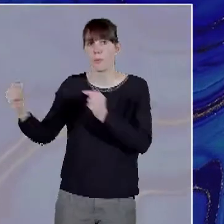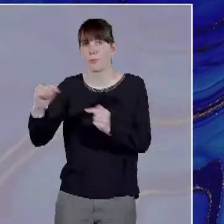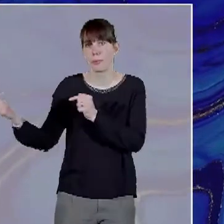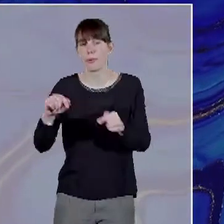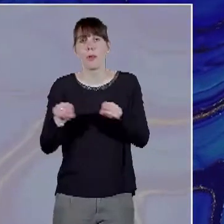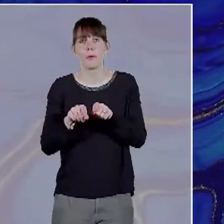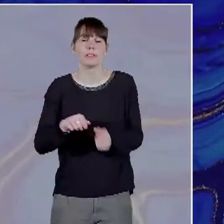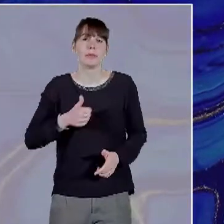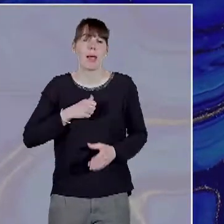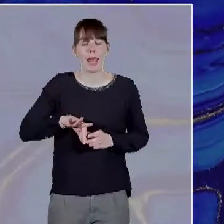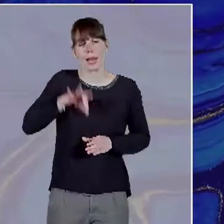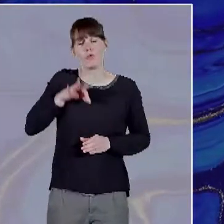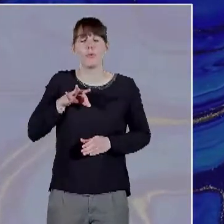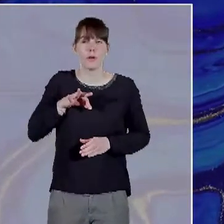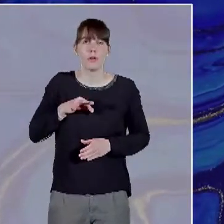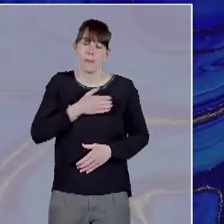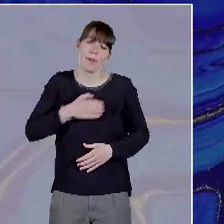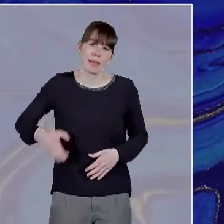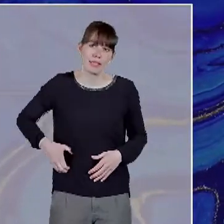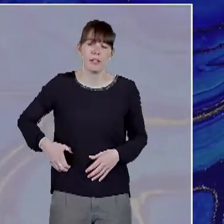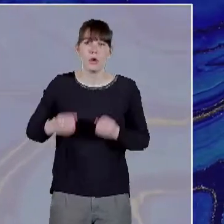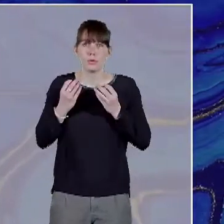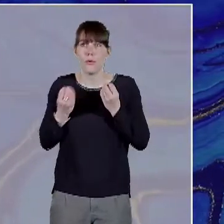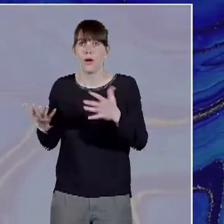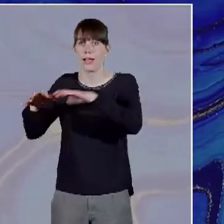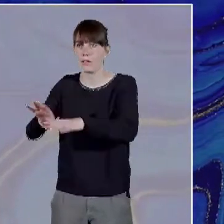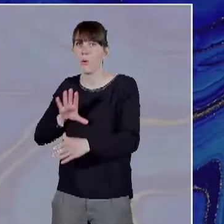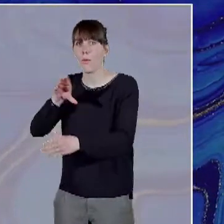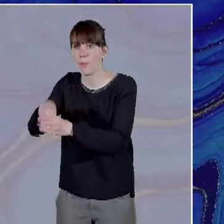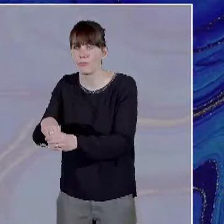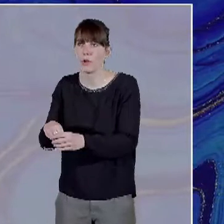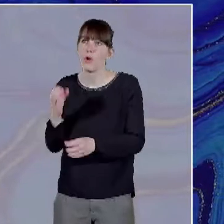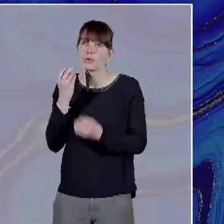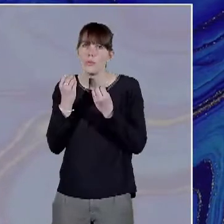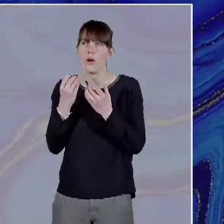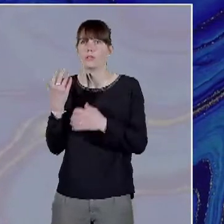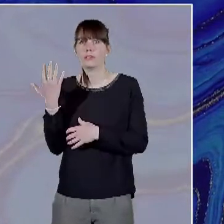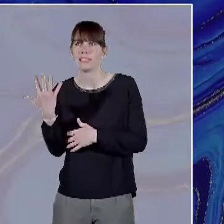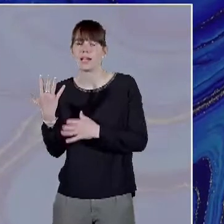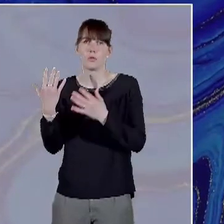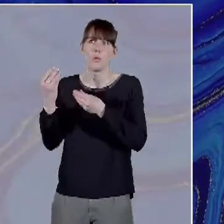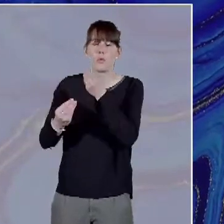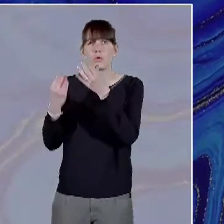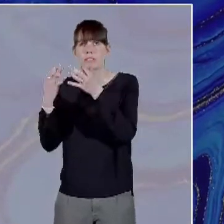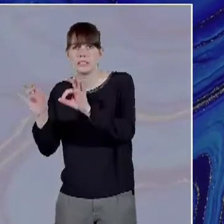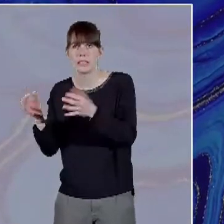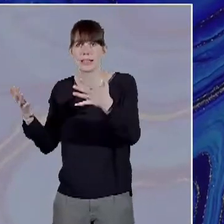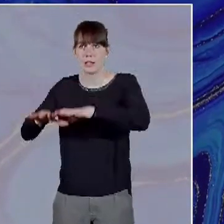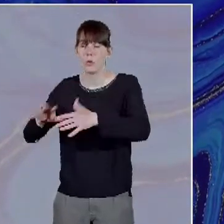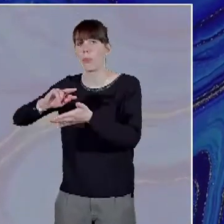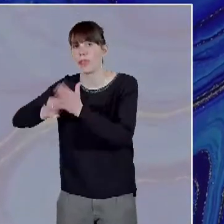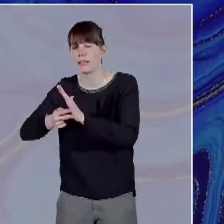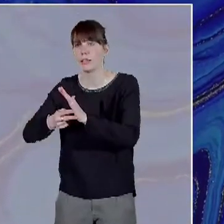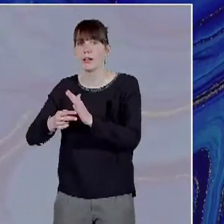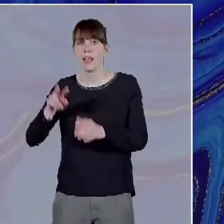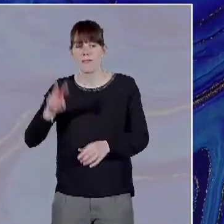de concertation avec les bailleurs pour expliciter. Ça dure souvent très longtemps, 5-10 réunions de concertation, parce qu'il y a beaucoup de techniques et aucun immeuble n'est